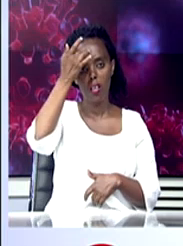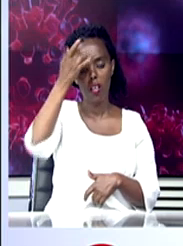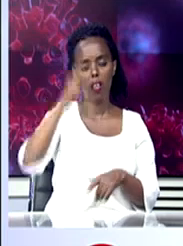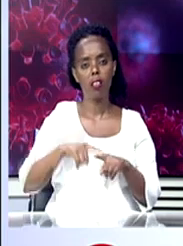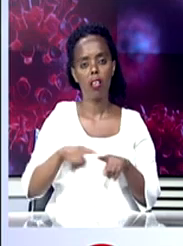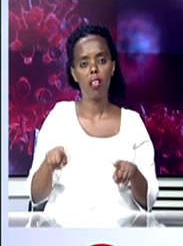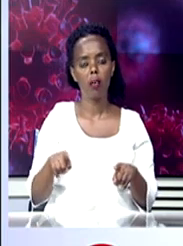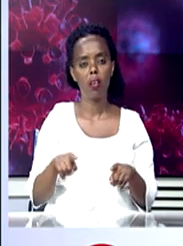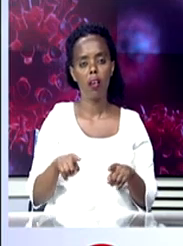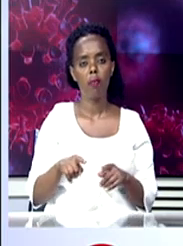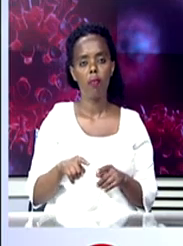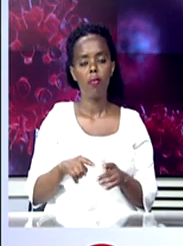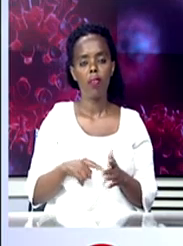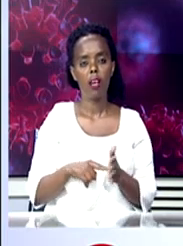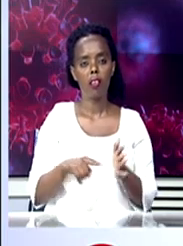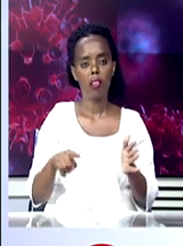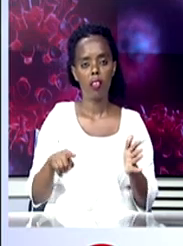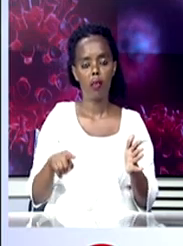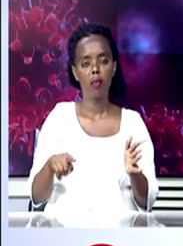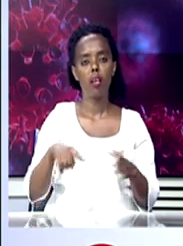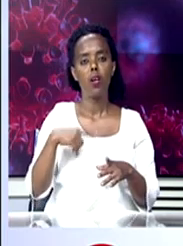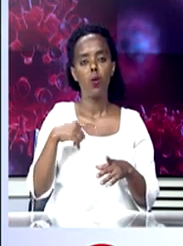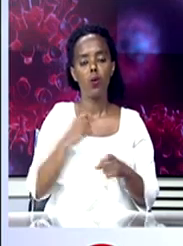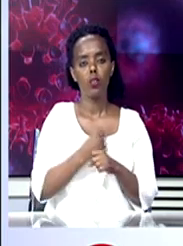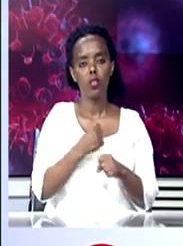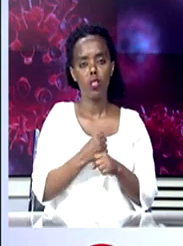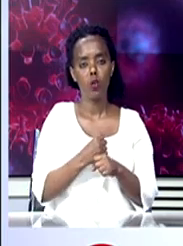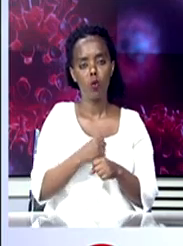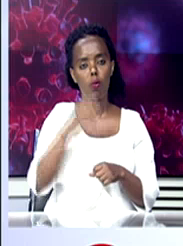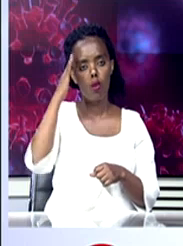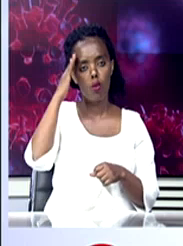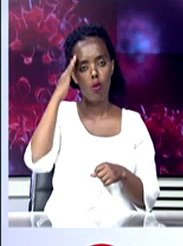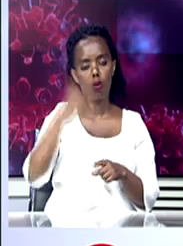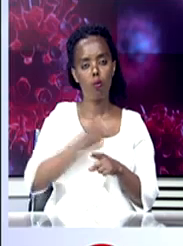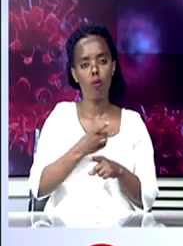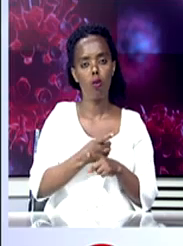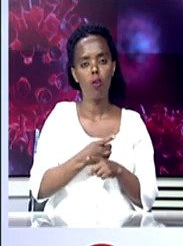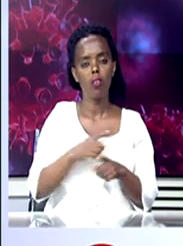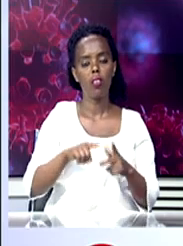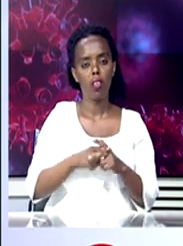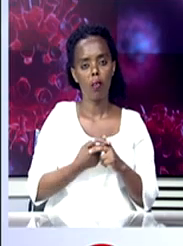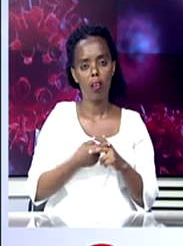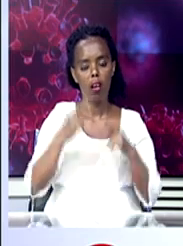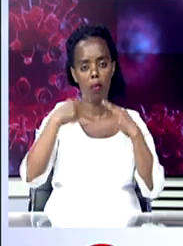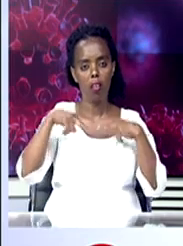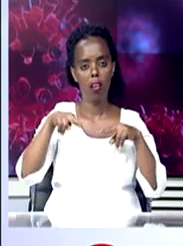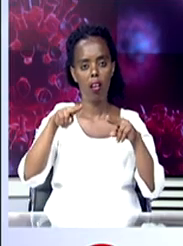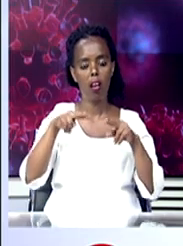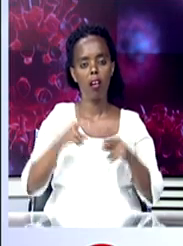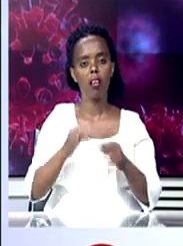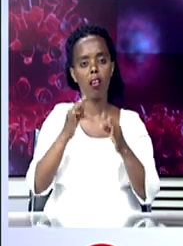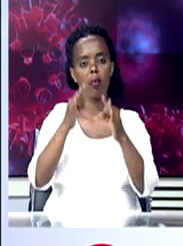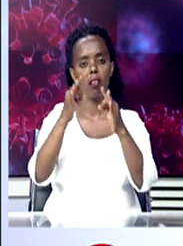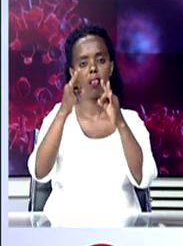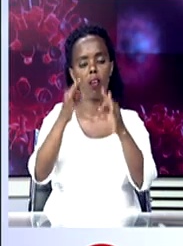saaxilamneef hojii hubannoo uumuu eegalee jira. Keessumaa media dan kandar